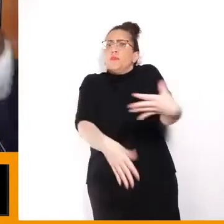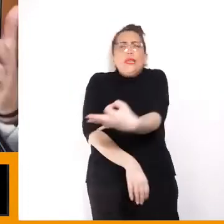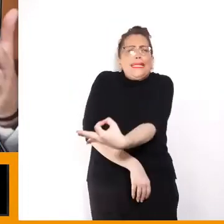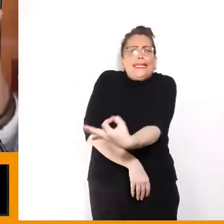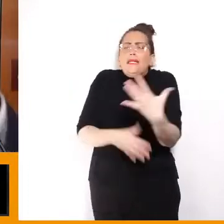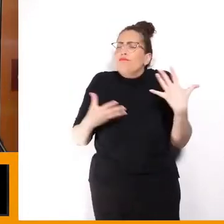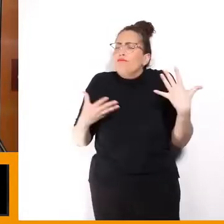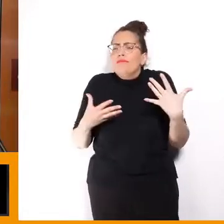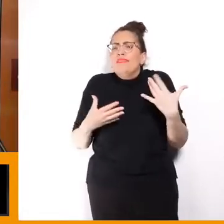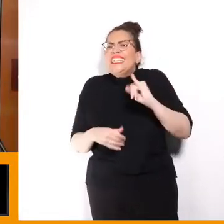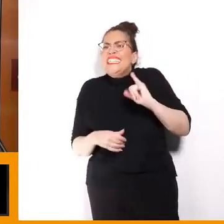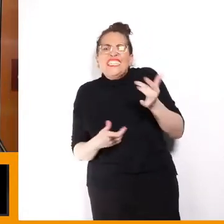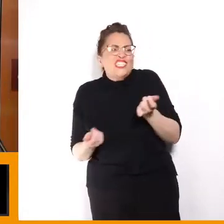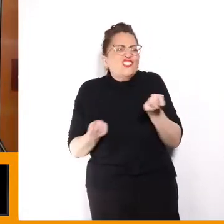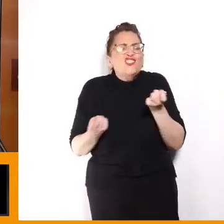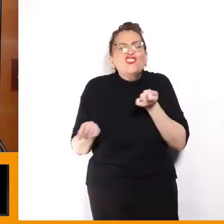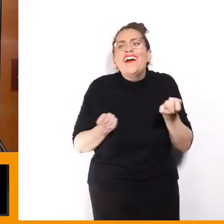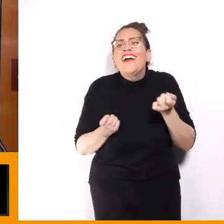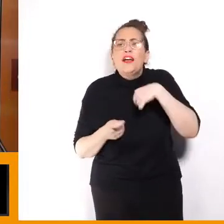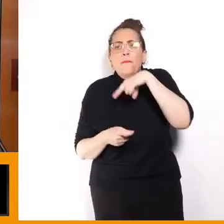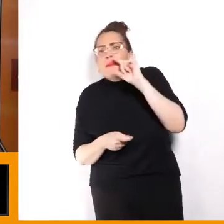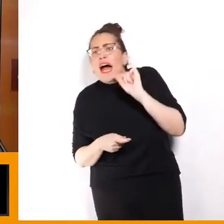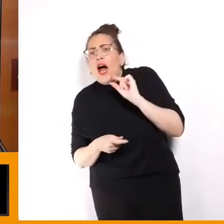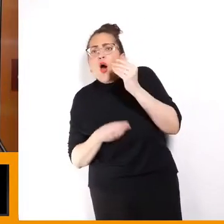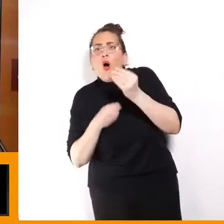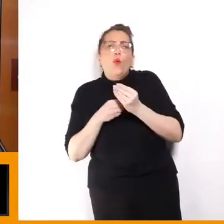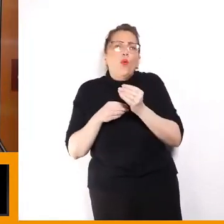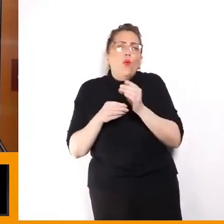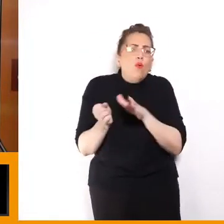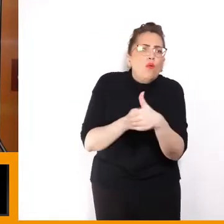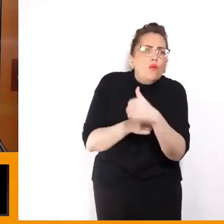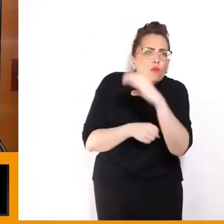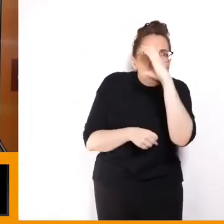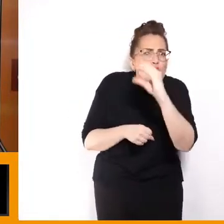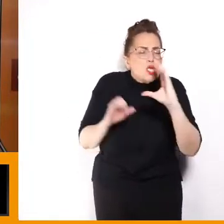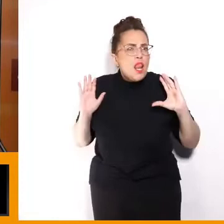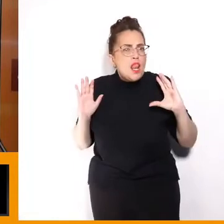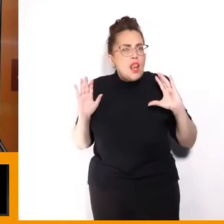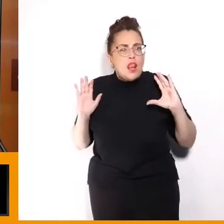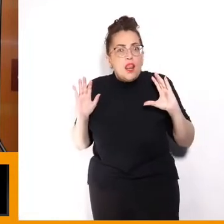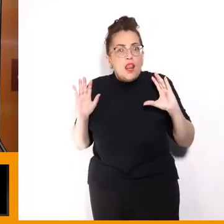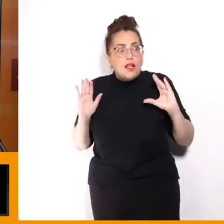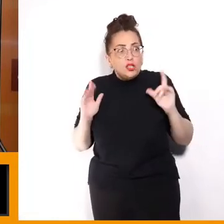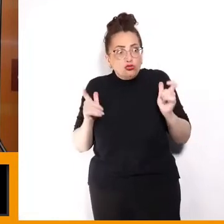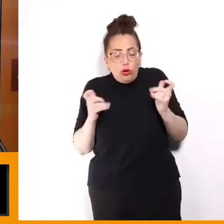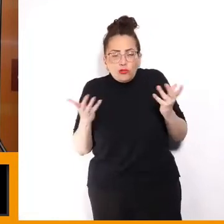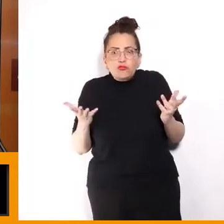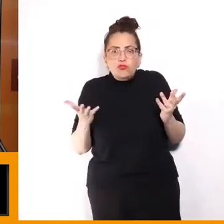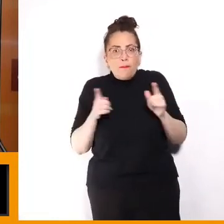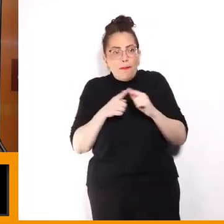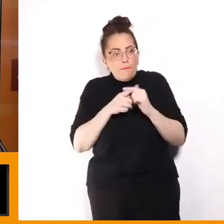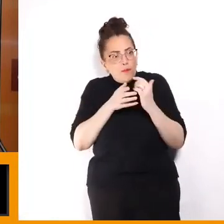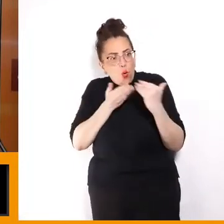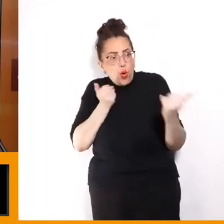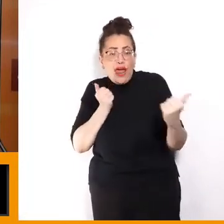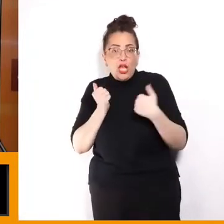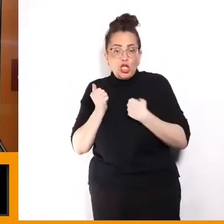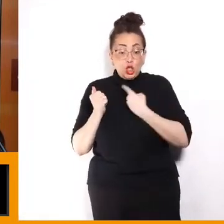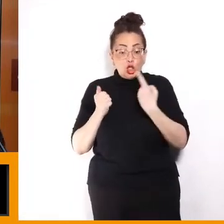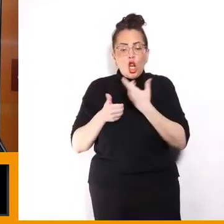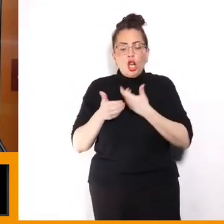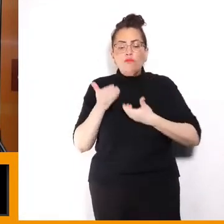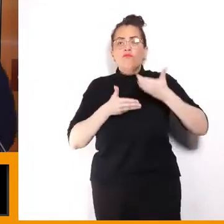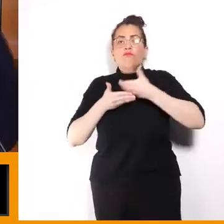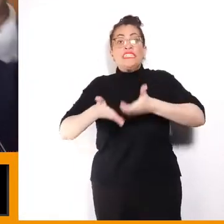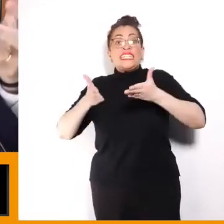associations gestionnaires. Et c'est à la fois, je dirais, un relais et c'est une chance. Et moi, je crois beaucoup à la co-construction. Pourquoi? Parce que on n'a